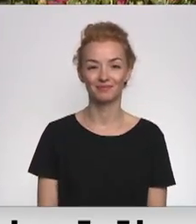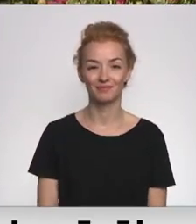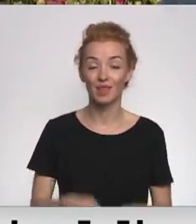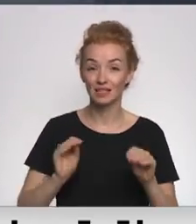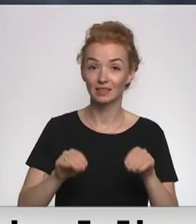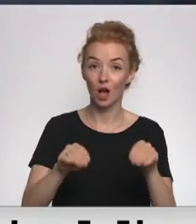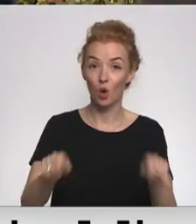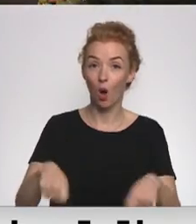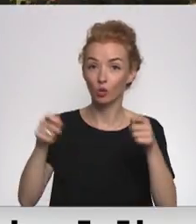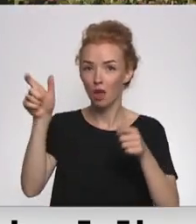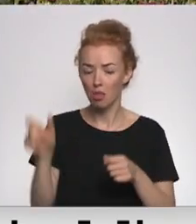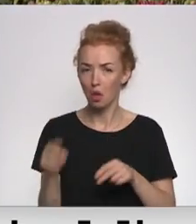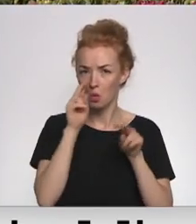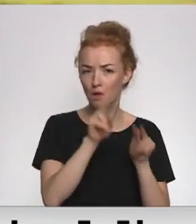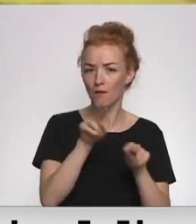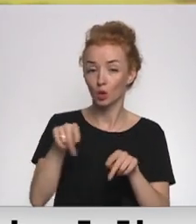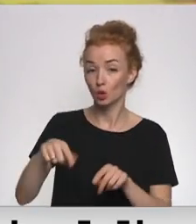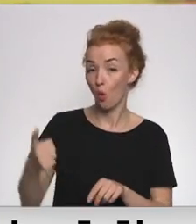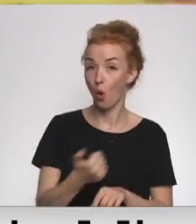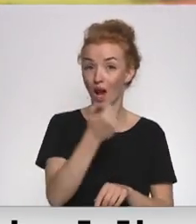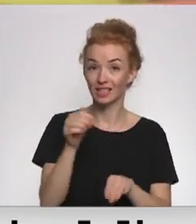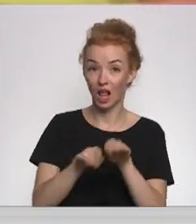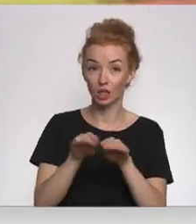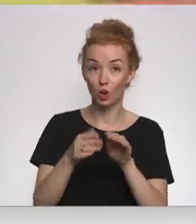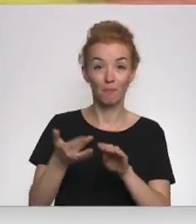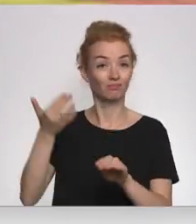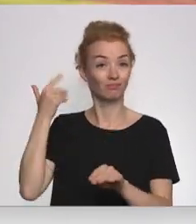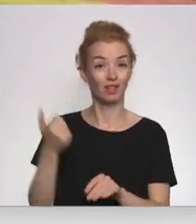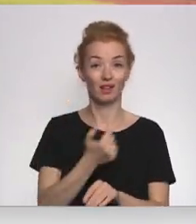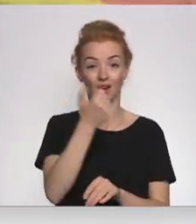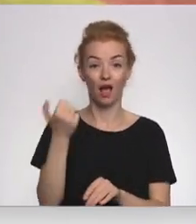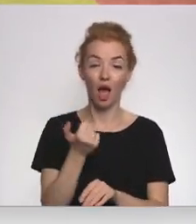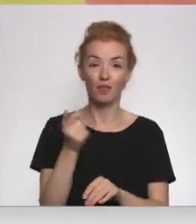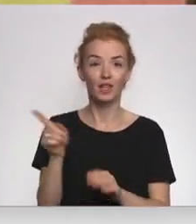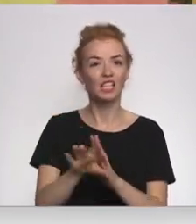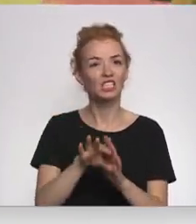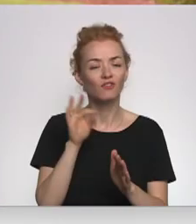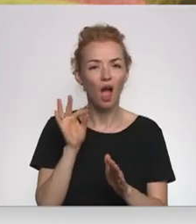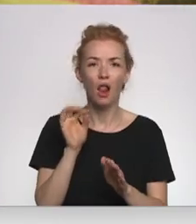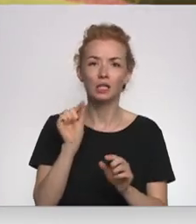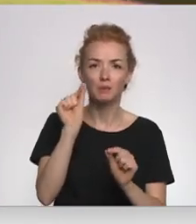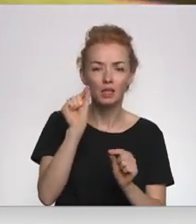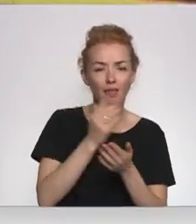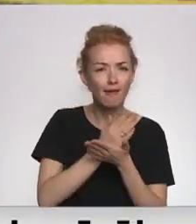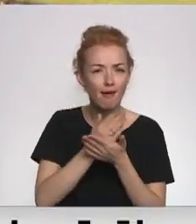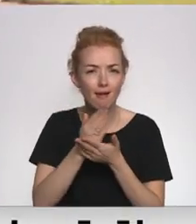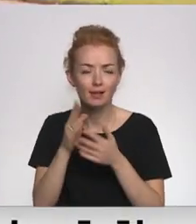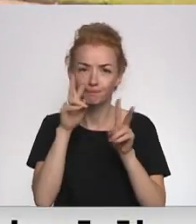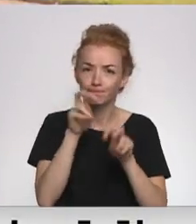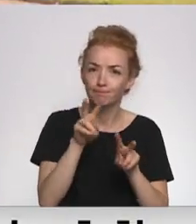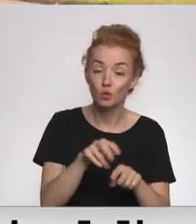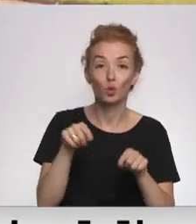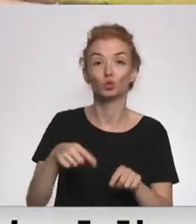Stādu audzētāji novērojuši, ka šogad, salīdzinot ar citiem gadiem, pircēja augus izvēlas rūpīgāk un apdomīgāk. Un tomēr